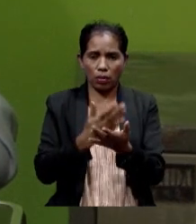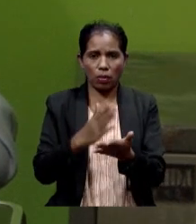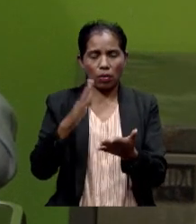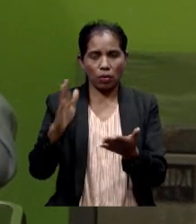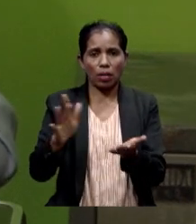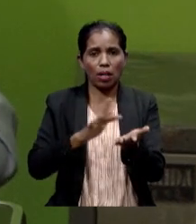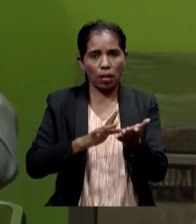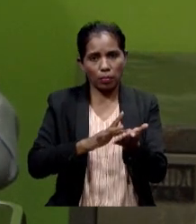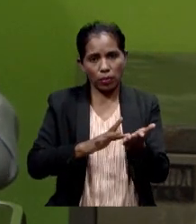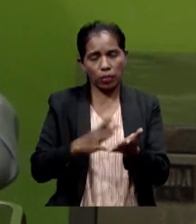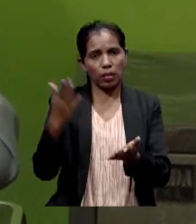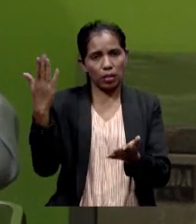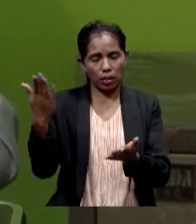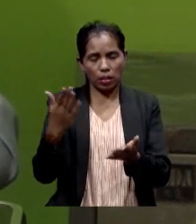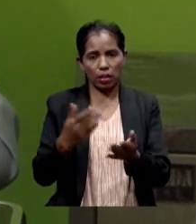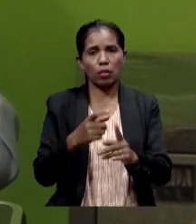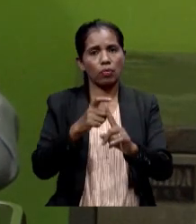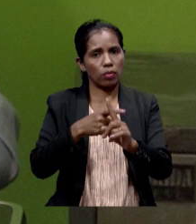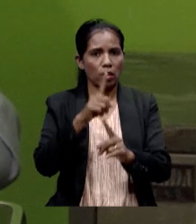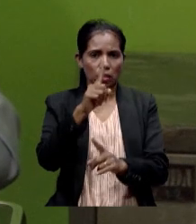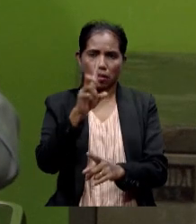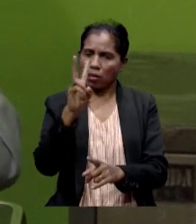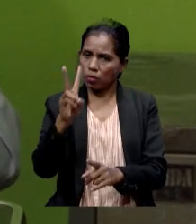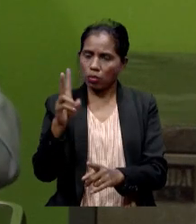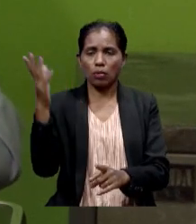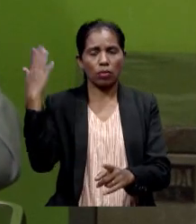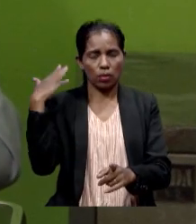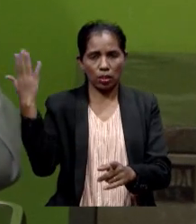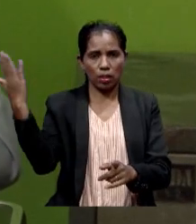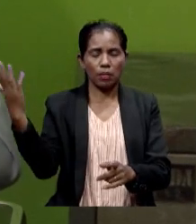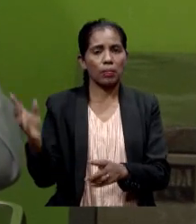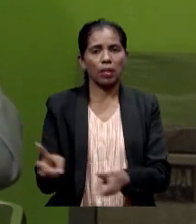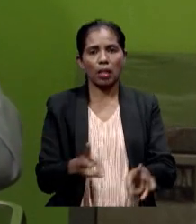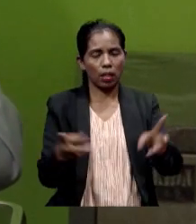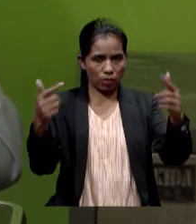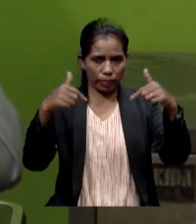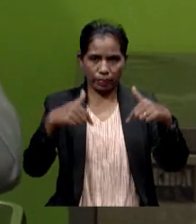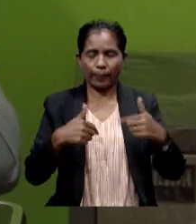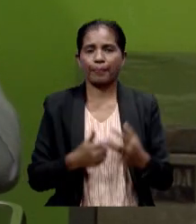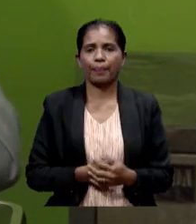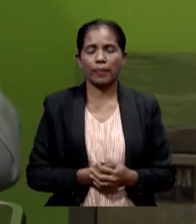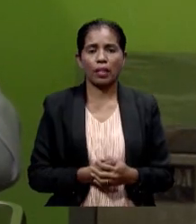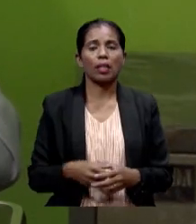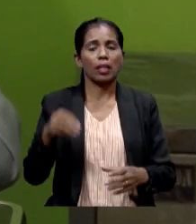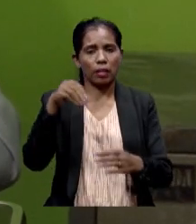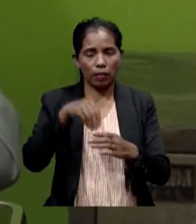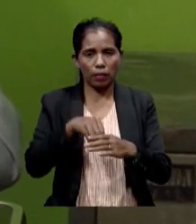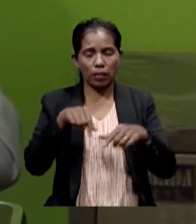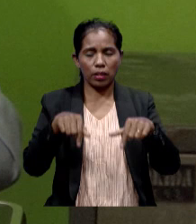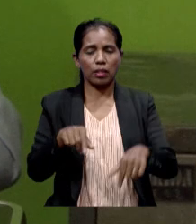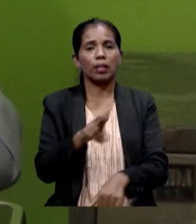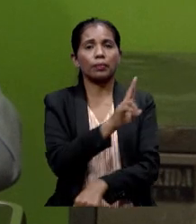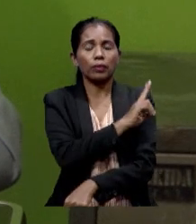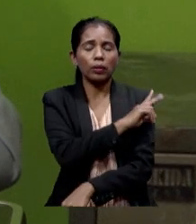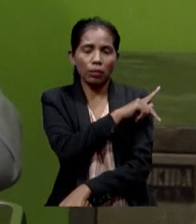iha fulang ida ruaba, iha ona dalang atau to mai. Inklui iha yang dipinya lista